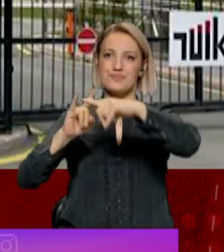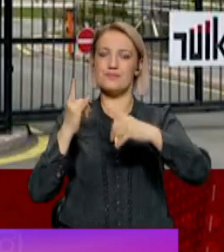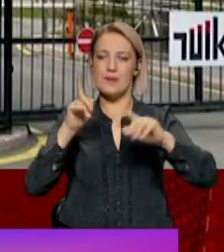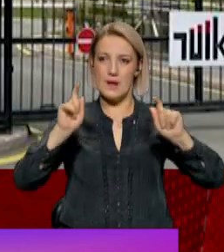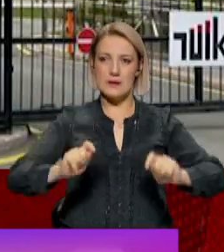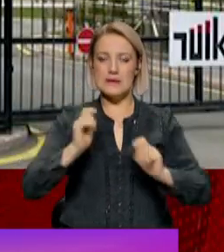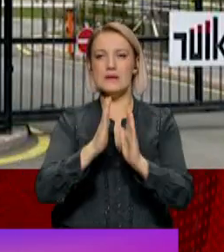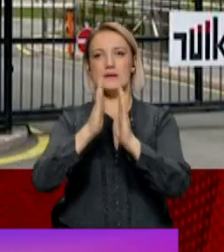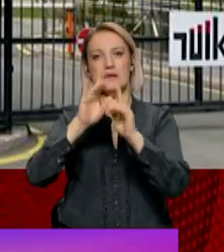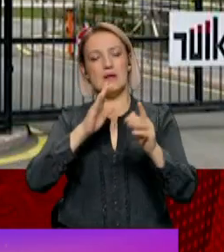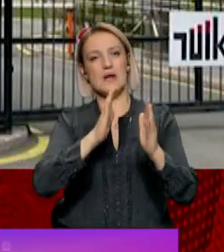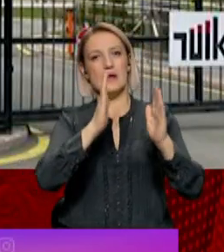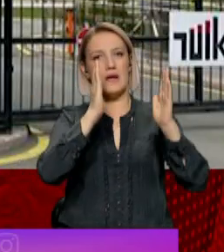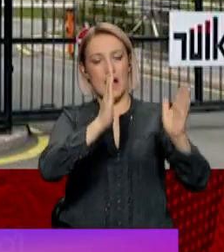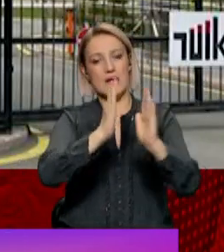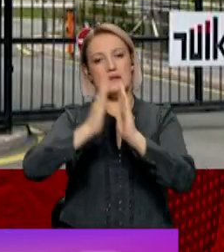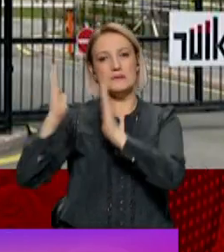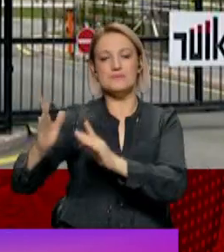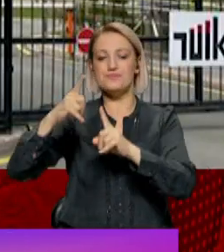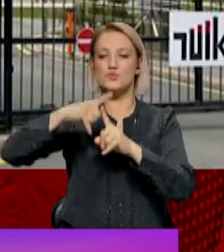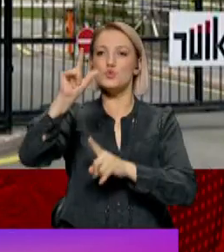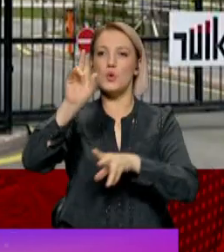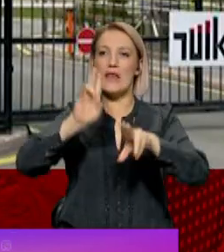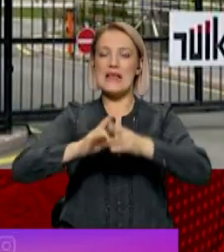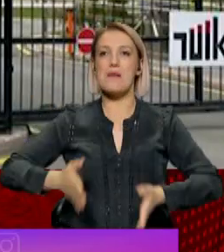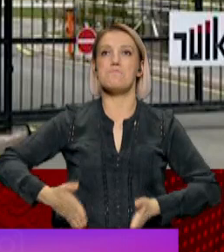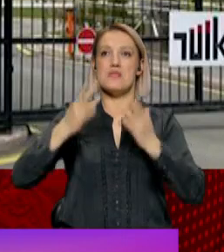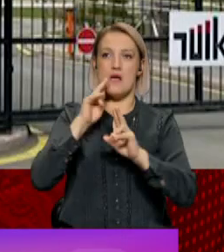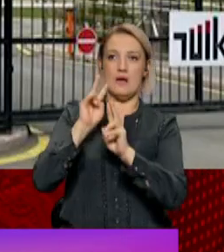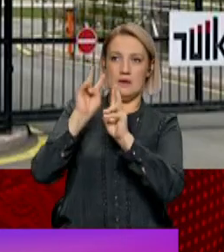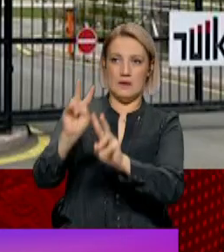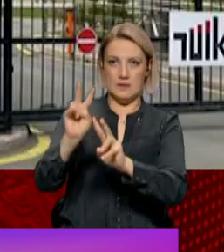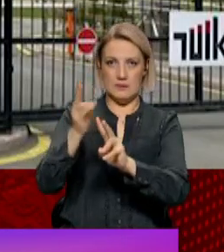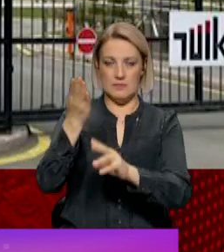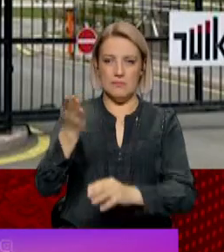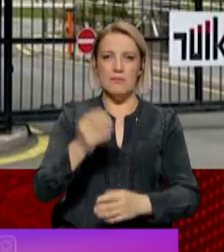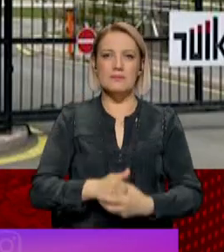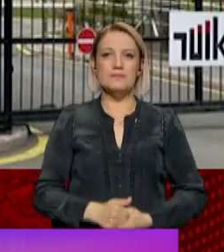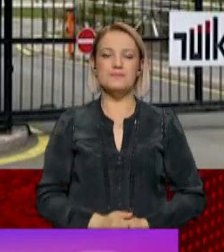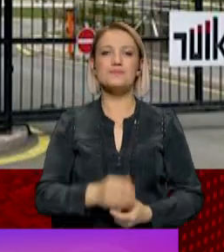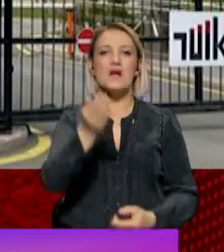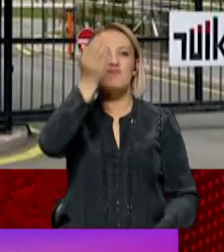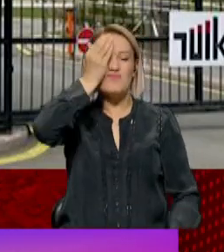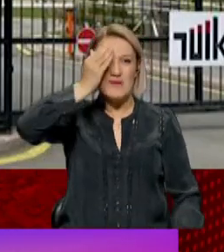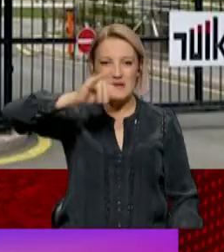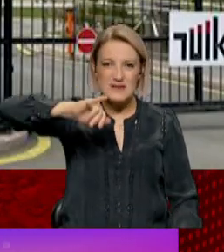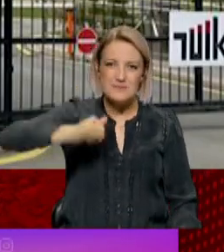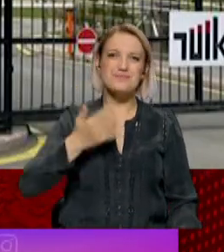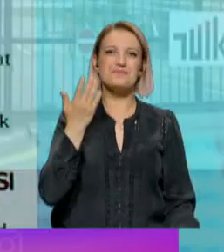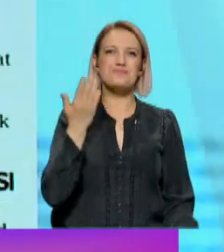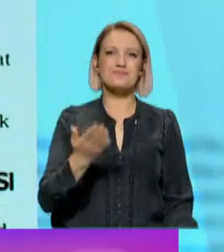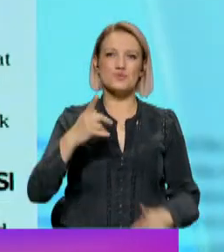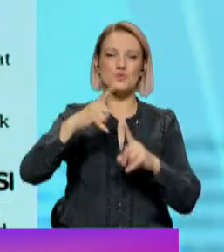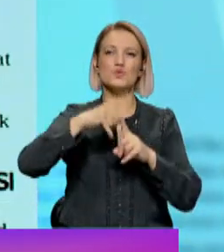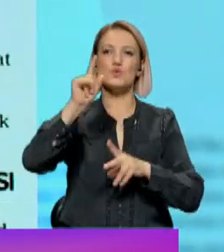tarafta, ekranın yan tarafında TÜİK'i görüyorsunuz. TÜİK binasını görüyorsunuz ve yoksulluğa TÜİK,